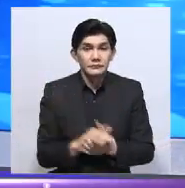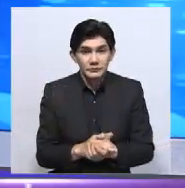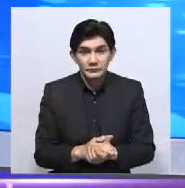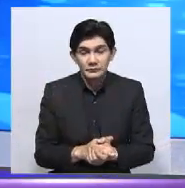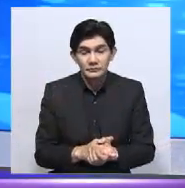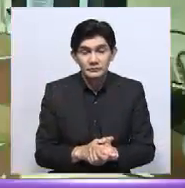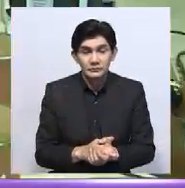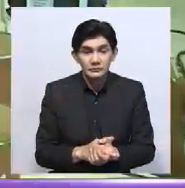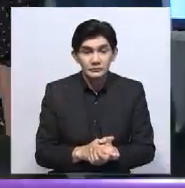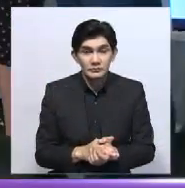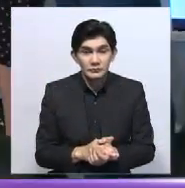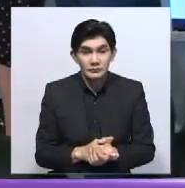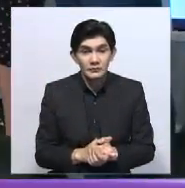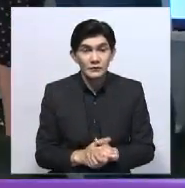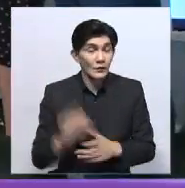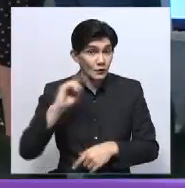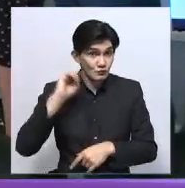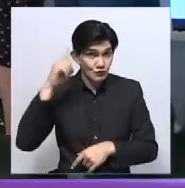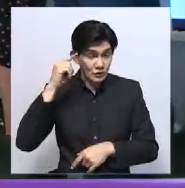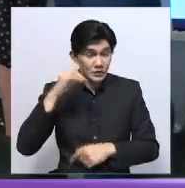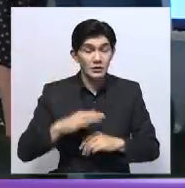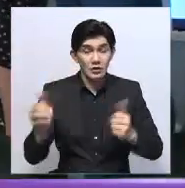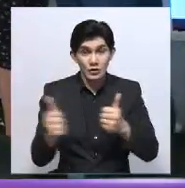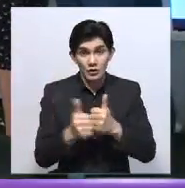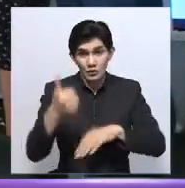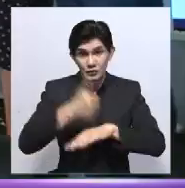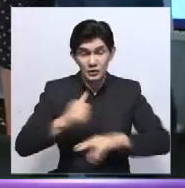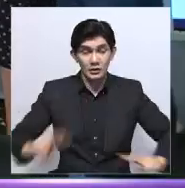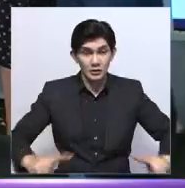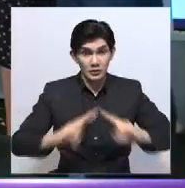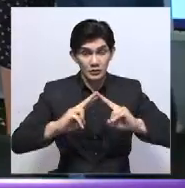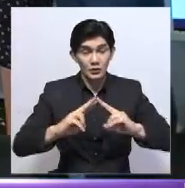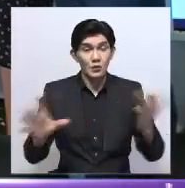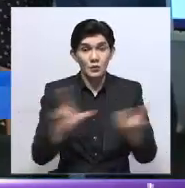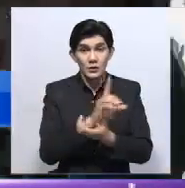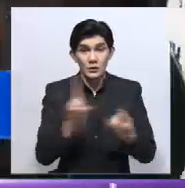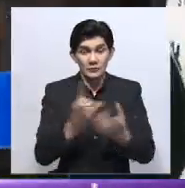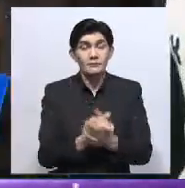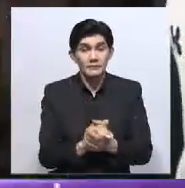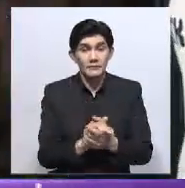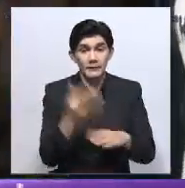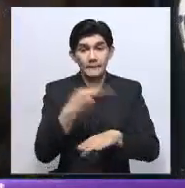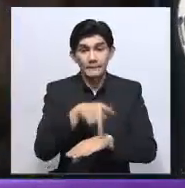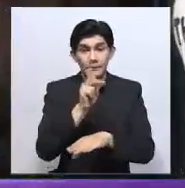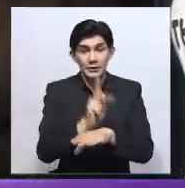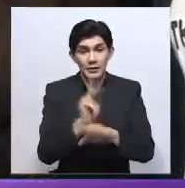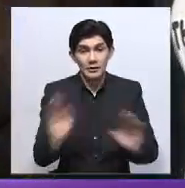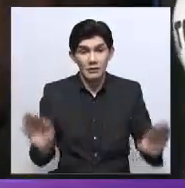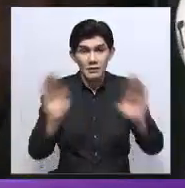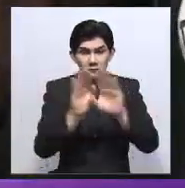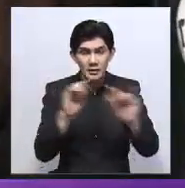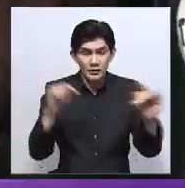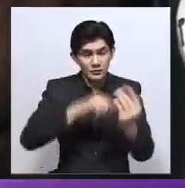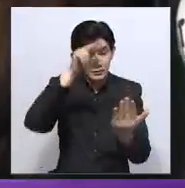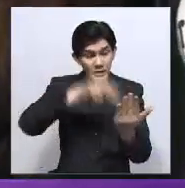งวัยค่ะนางชวีรัตน์เกษตรสุนทรผู้ช่วยรัฐมนตรีว่าการกระทรวงวัฒนธรรมเป็นประธานปิดงานมหก